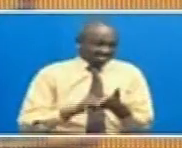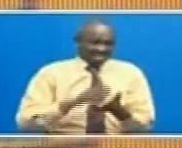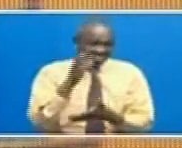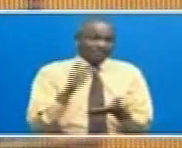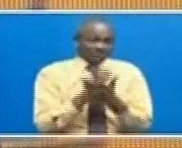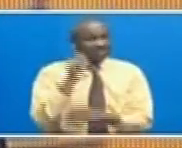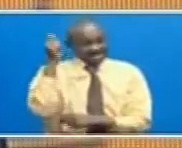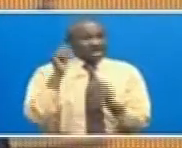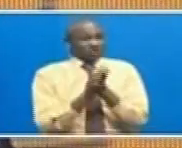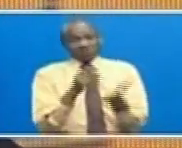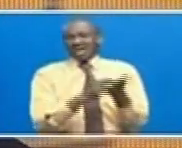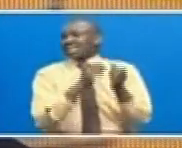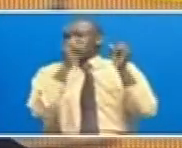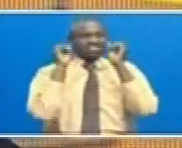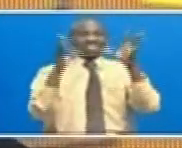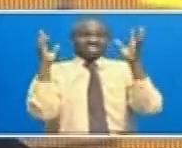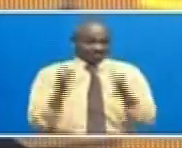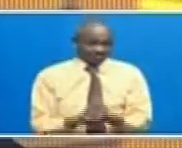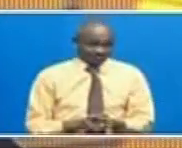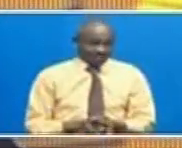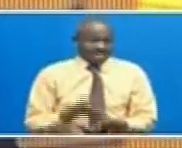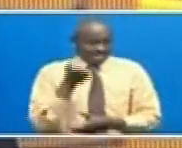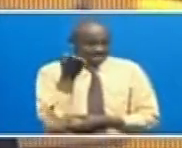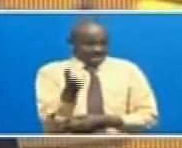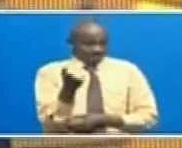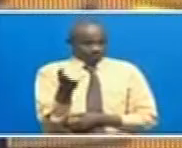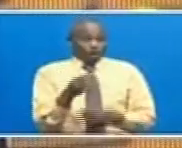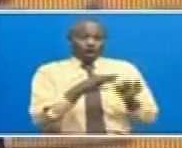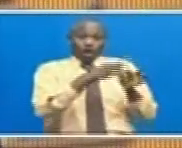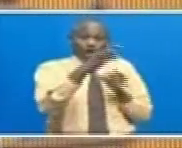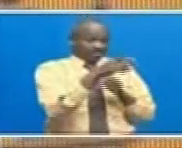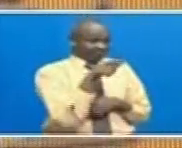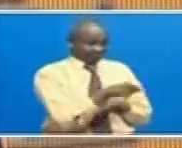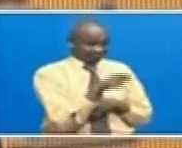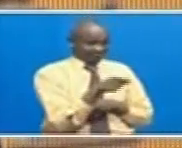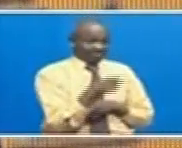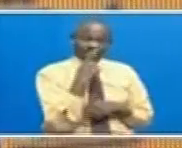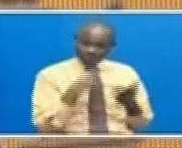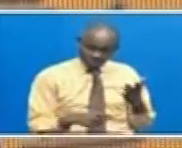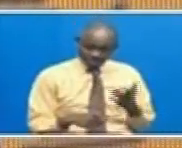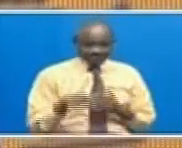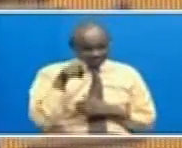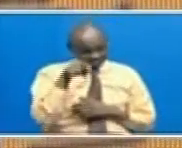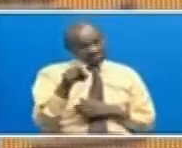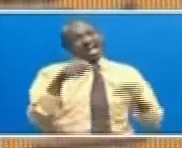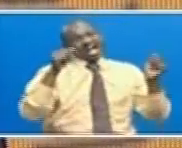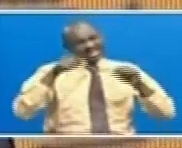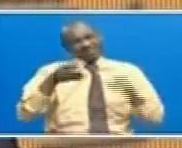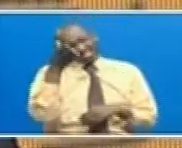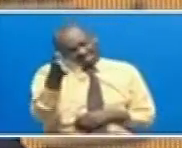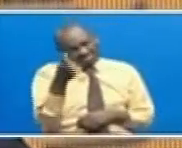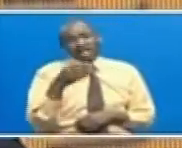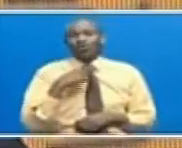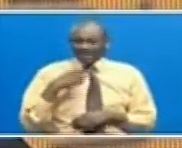kati ya taifa la Kenya na taifa la Uganda. Muungano wa KOD kwa upande wake wamedai kwamba mkataba huo ni wa